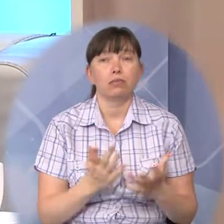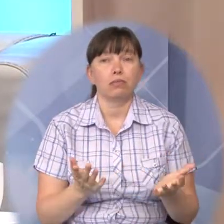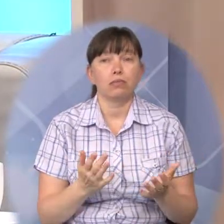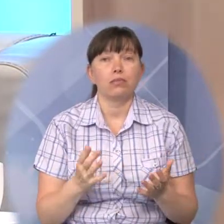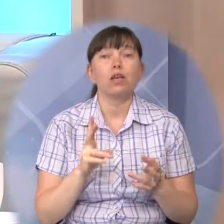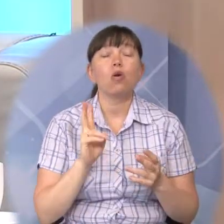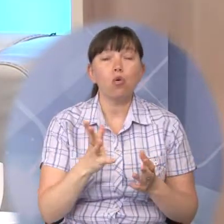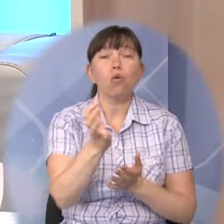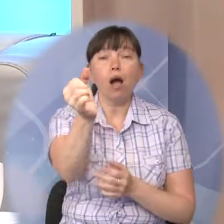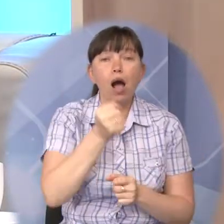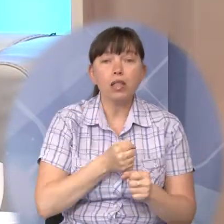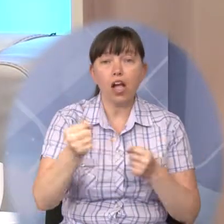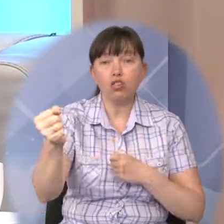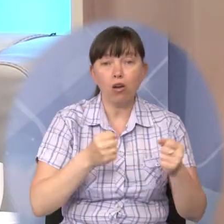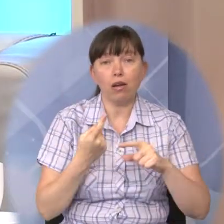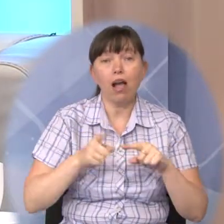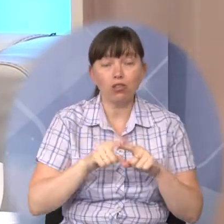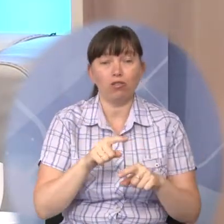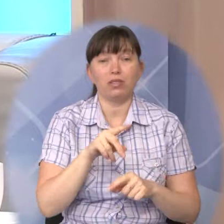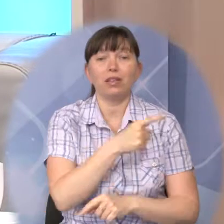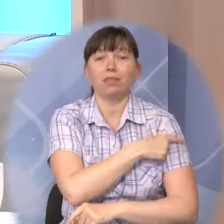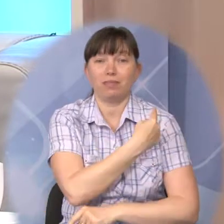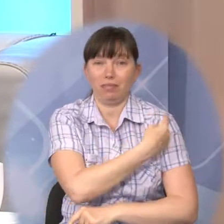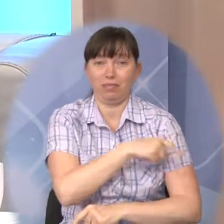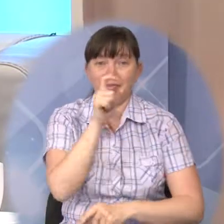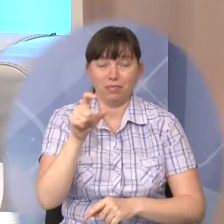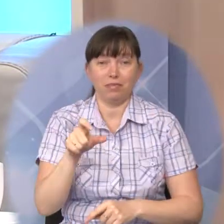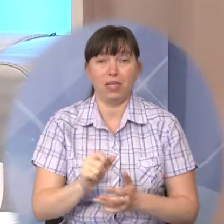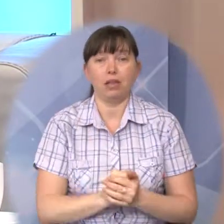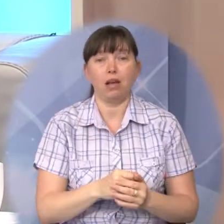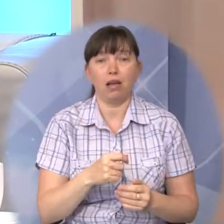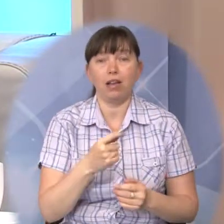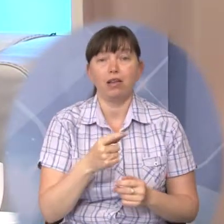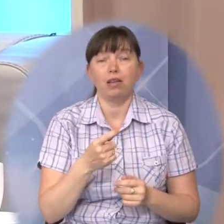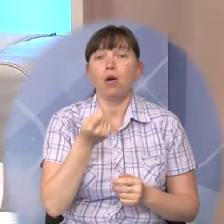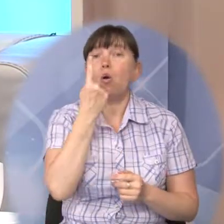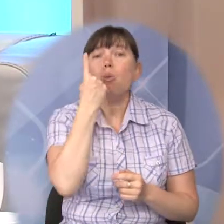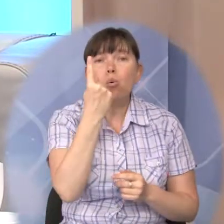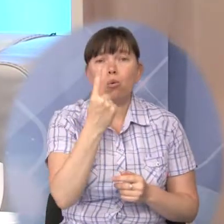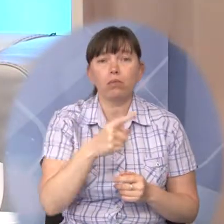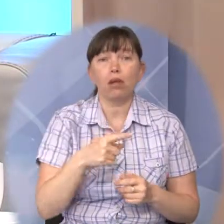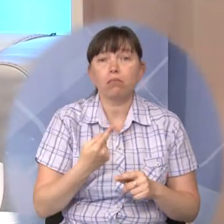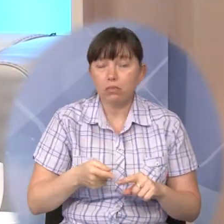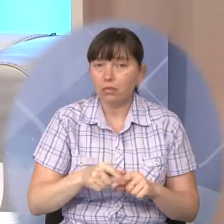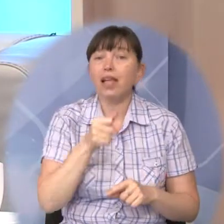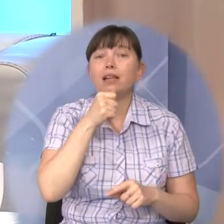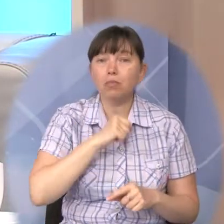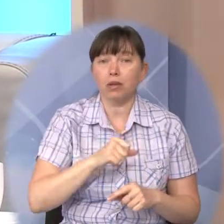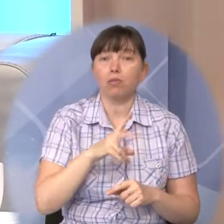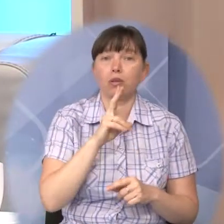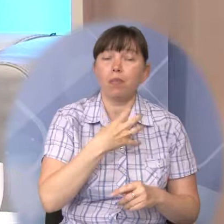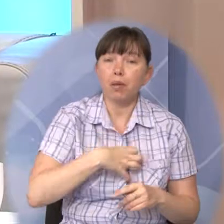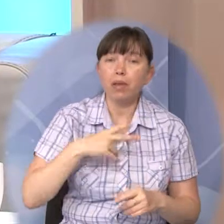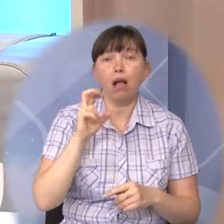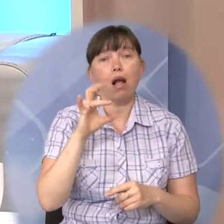Deci angajarea acestei asistente medicale, cel puțin una, este o provocare și pentru Casmed și pentru primărie. Ce